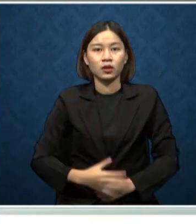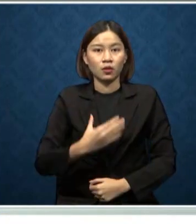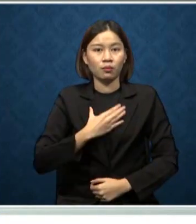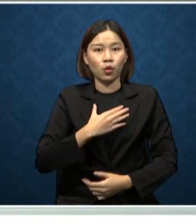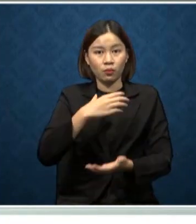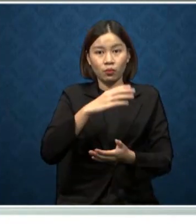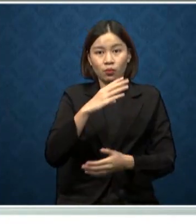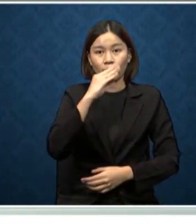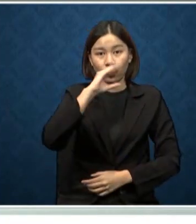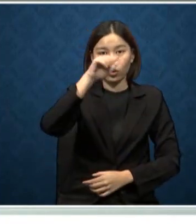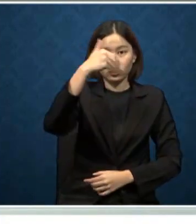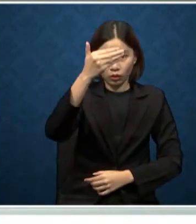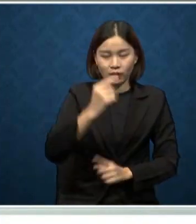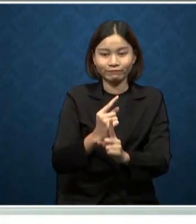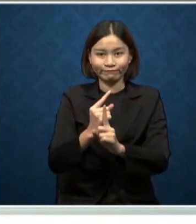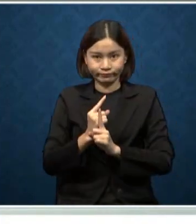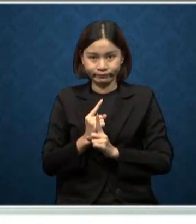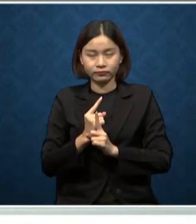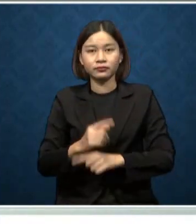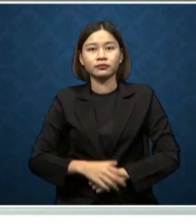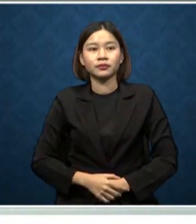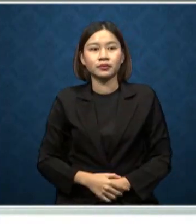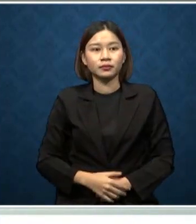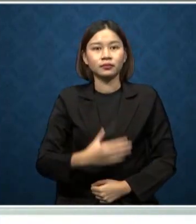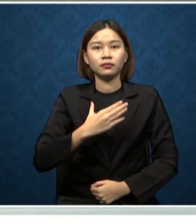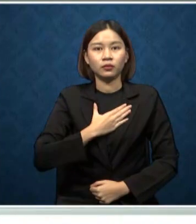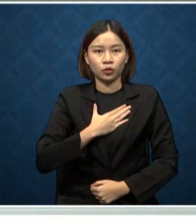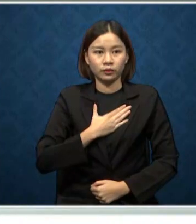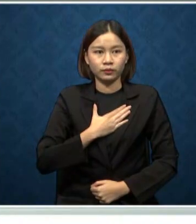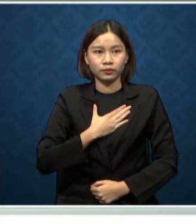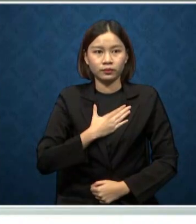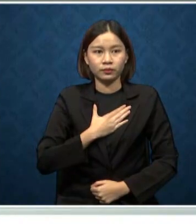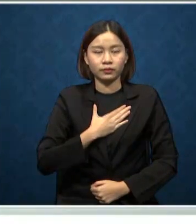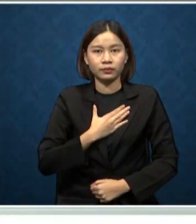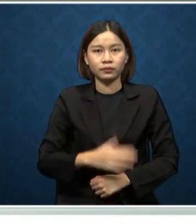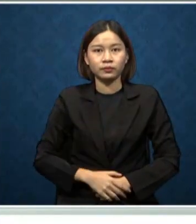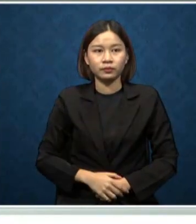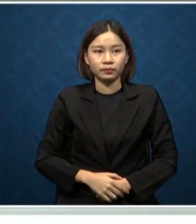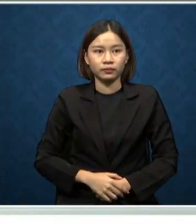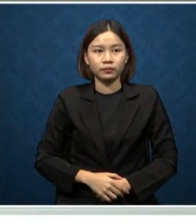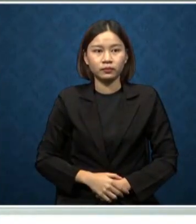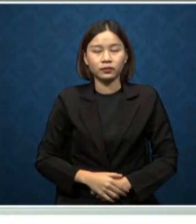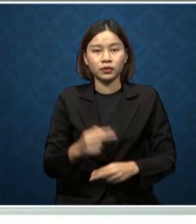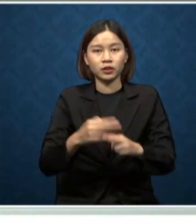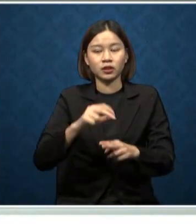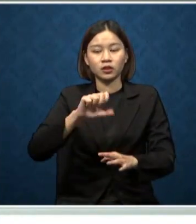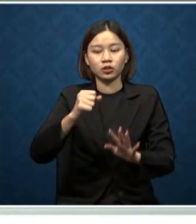กล่าวนำดังนี้ข้าพเจ้า ข้